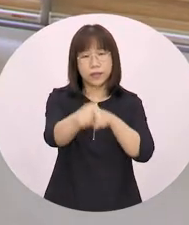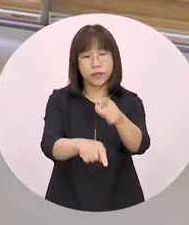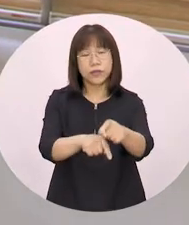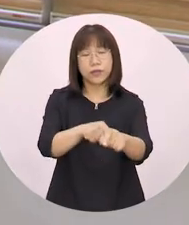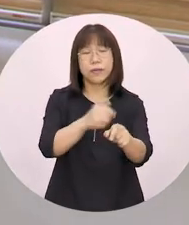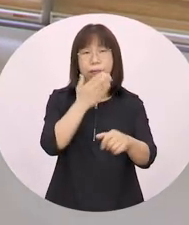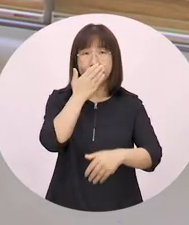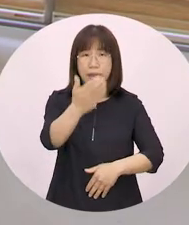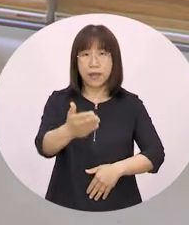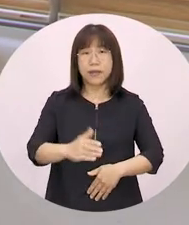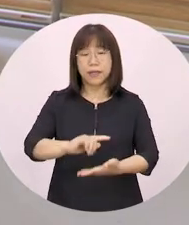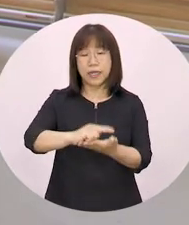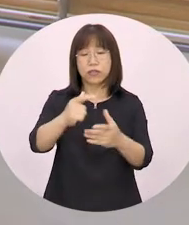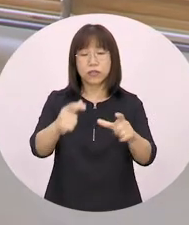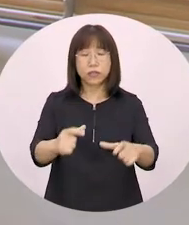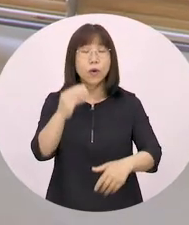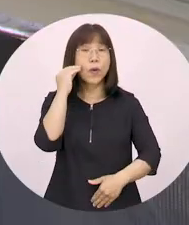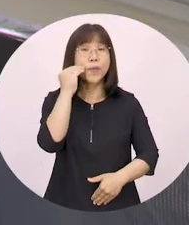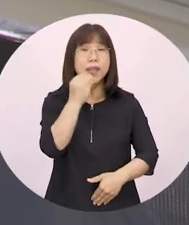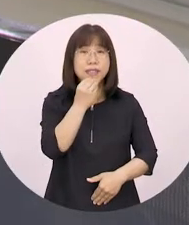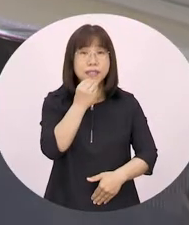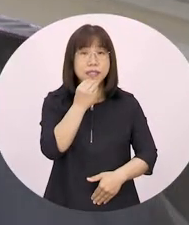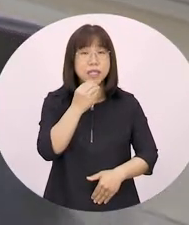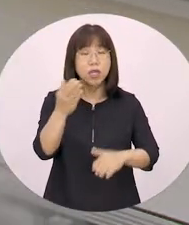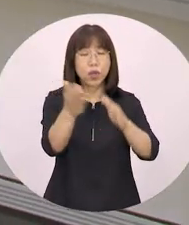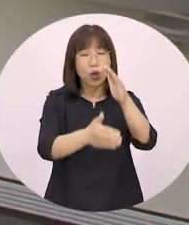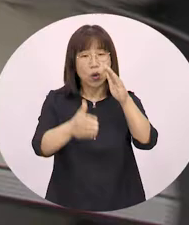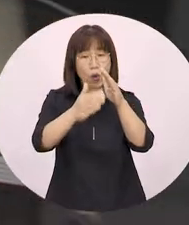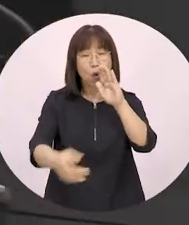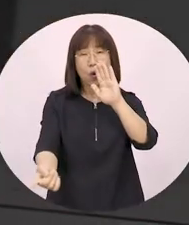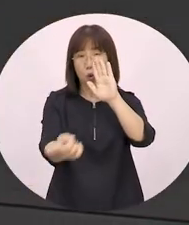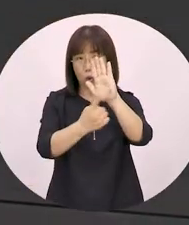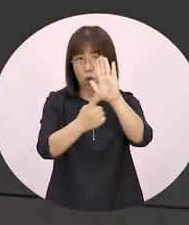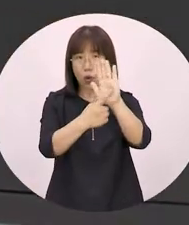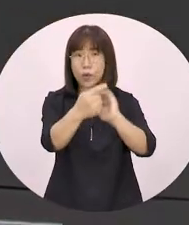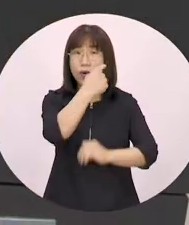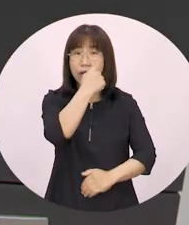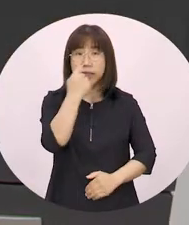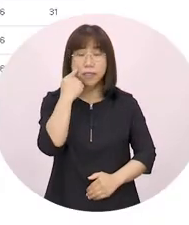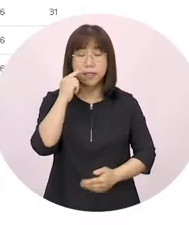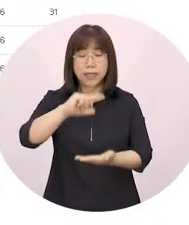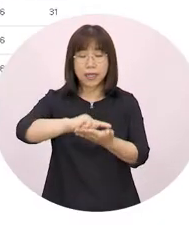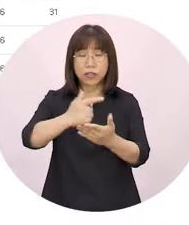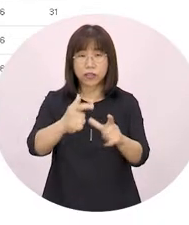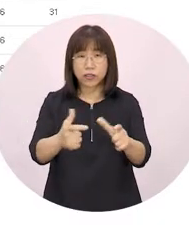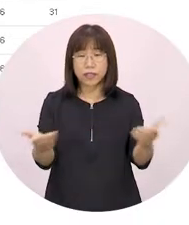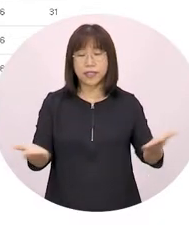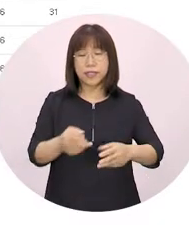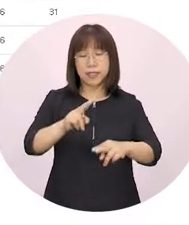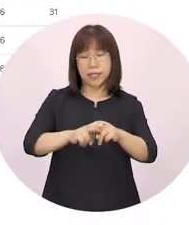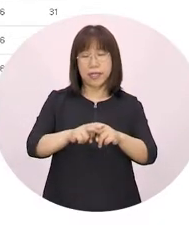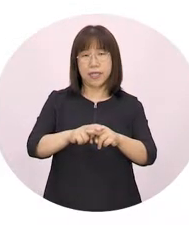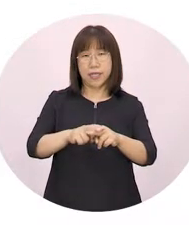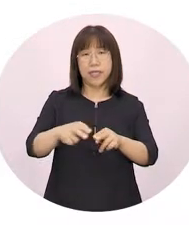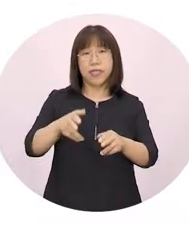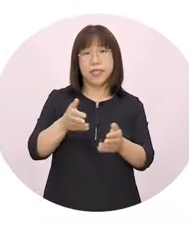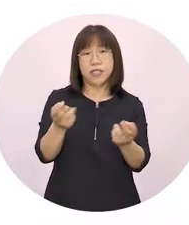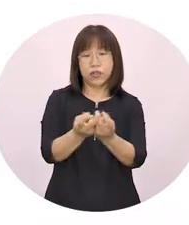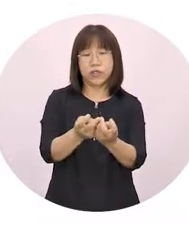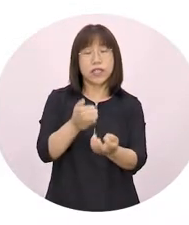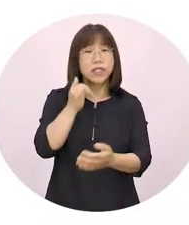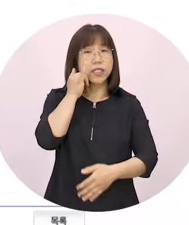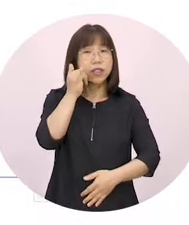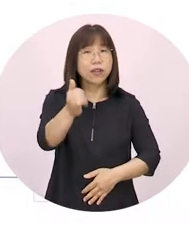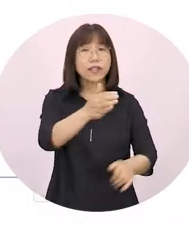접수하면 됩니다. 자세한 사항은 강서구청 홈페이지 고시공고에서 확인하거나 강서구청